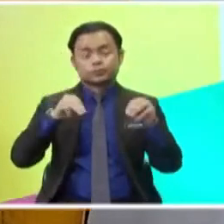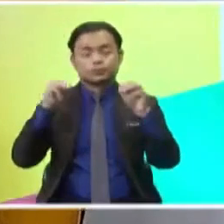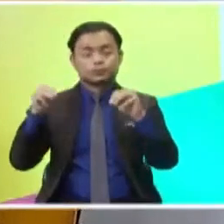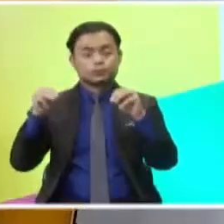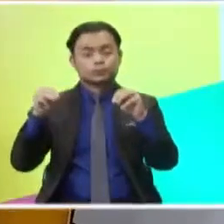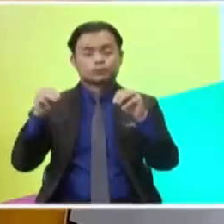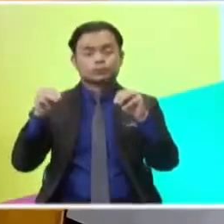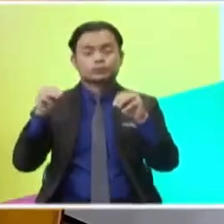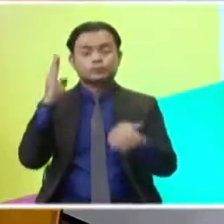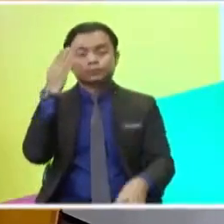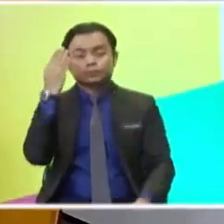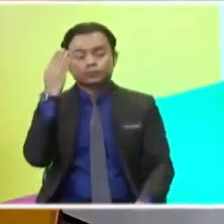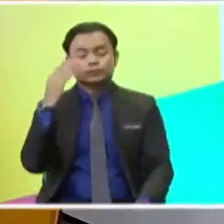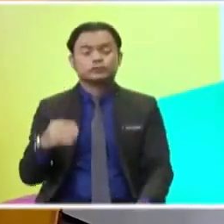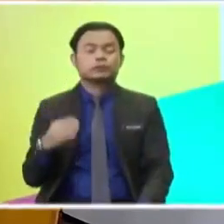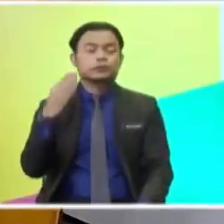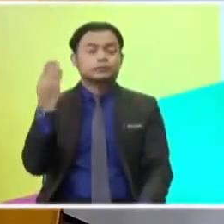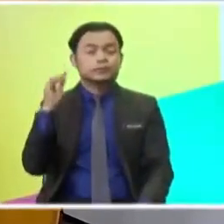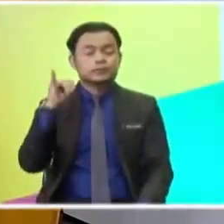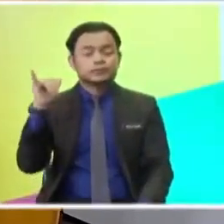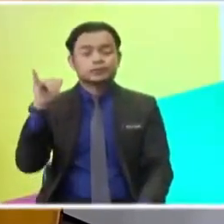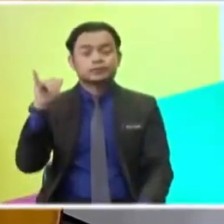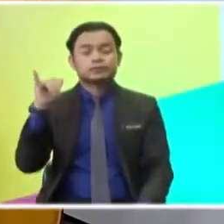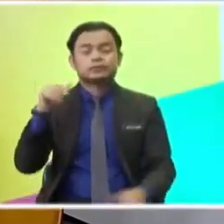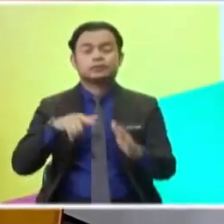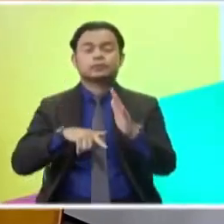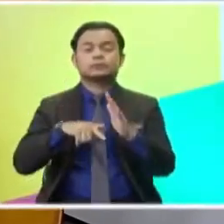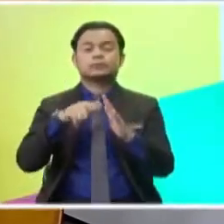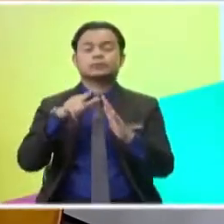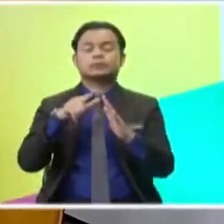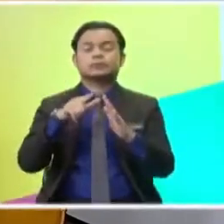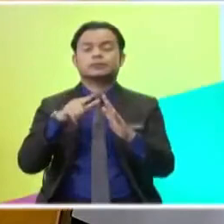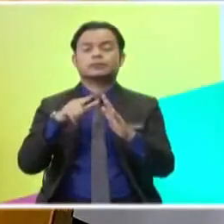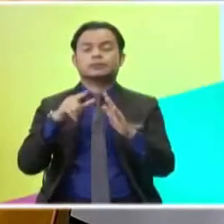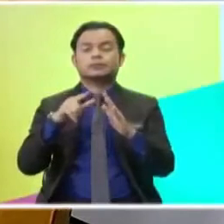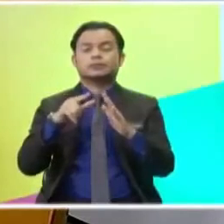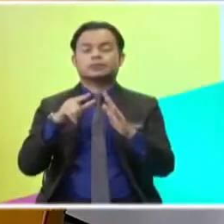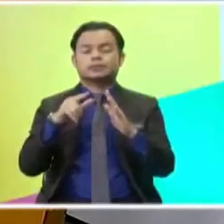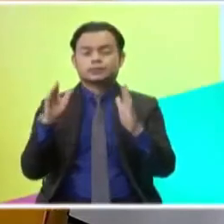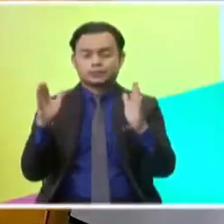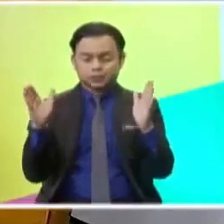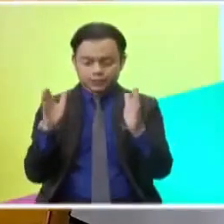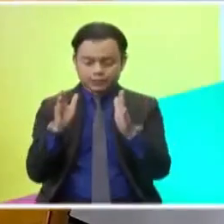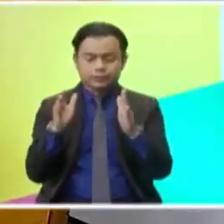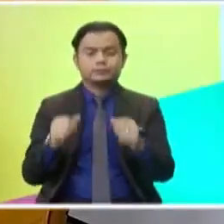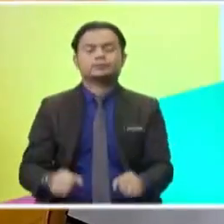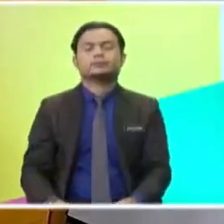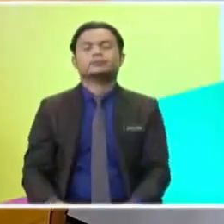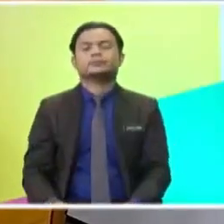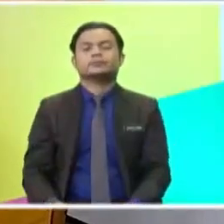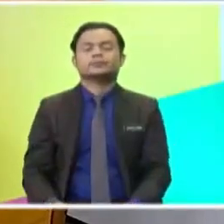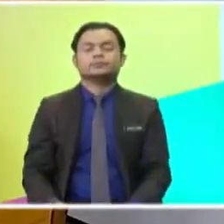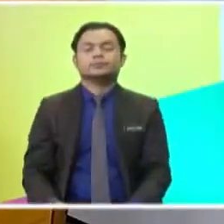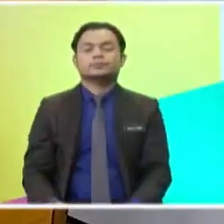ni. Ada tekstur ya, Cikgu. Dia sebenarnya hanya sebesar ini sahaja. Kalau you rasa di sini